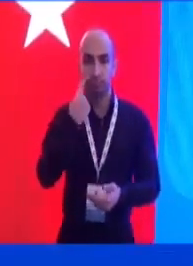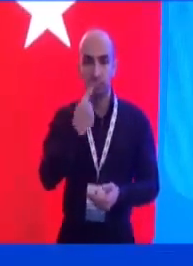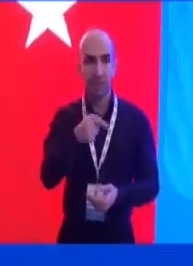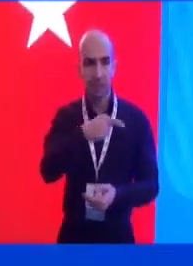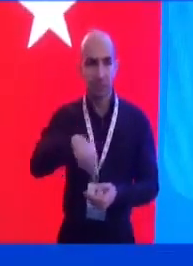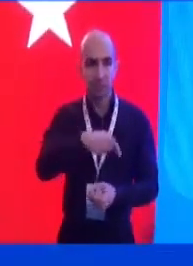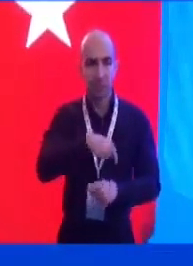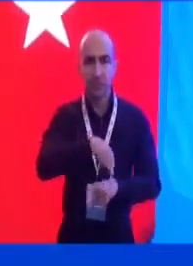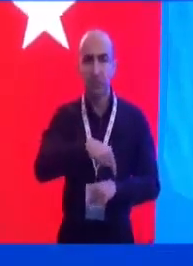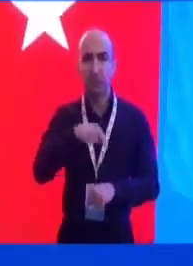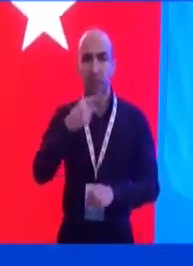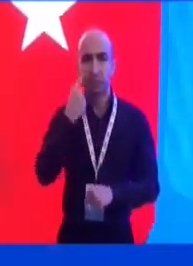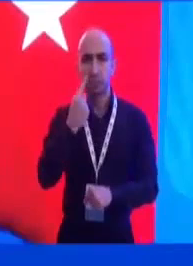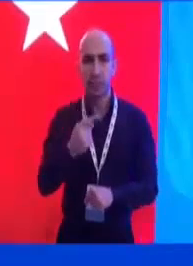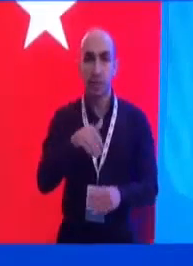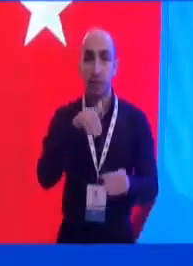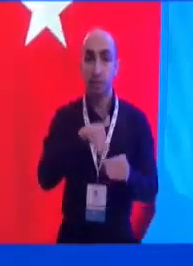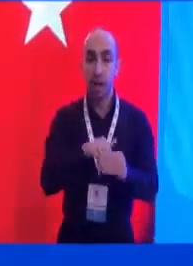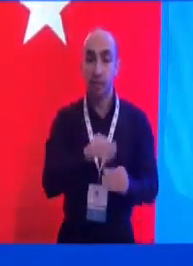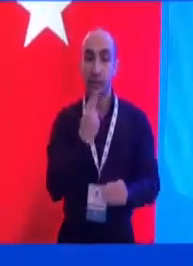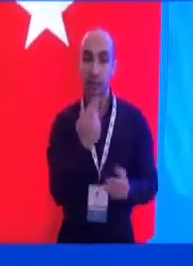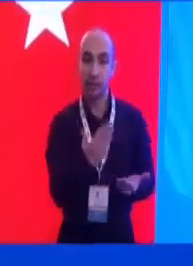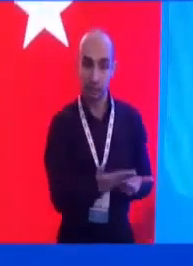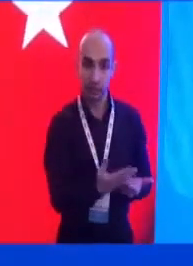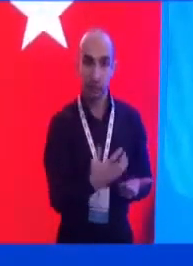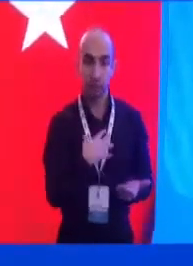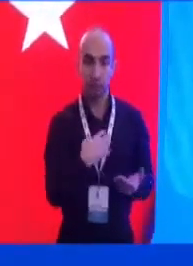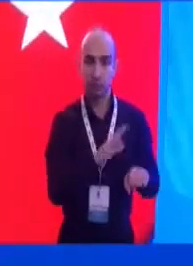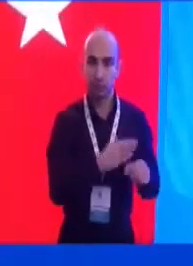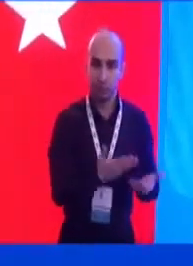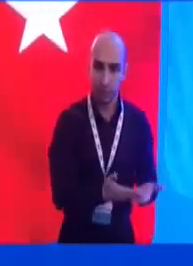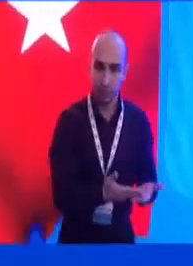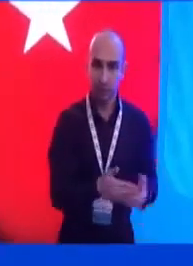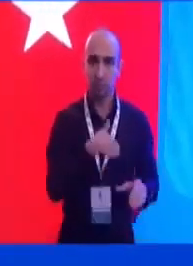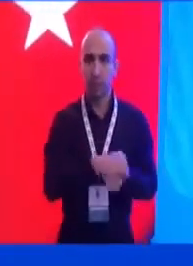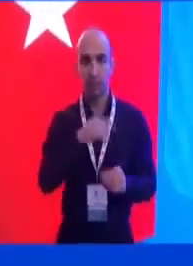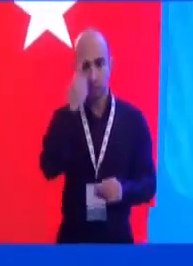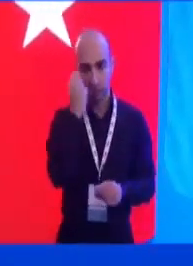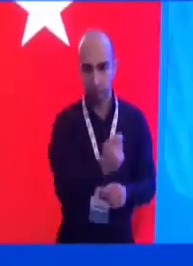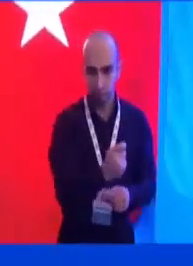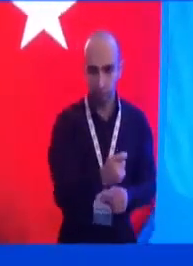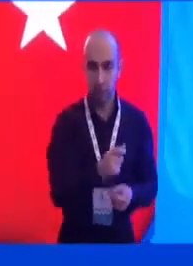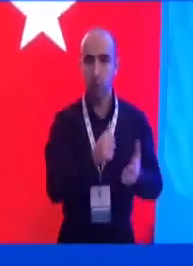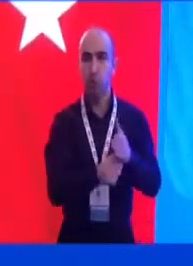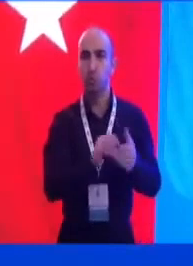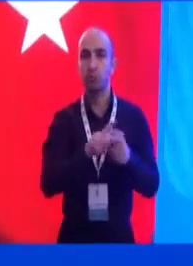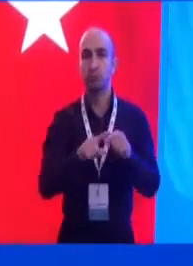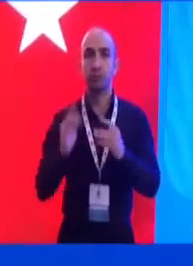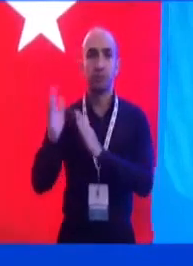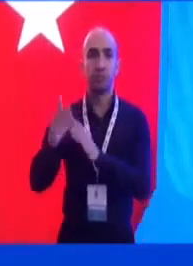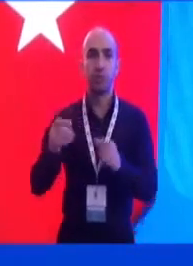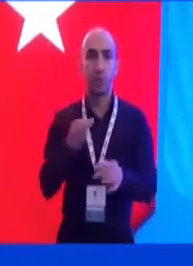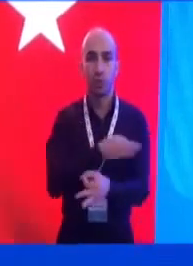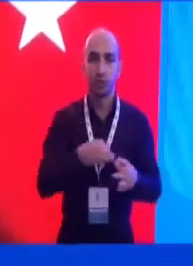günümüze bakacak olursak, partili kadın kermes yapmak, partiye bağış toplamak, sosyal aktiviteler organize